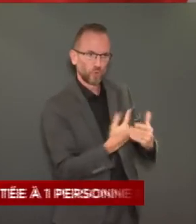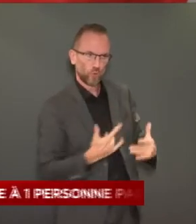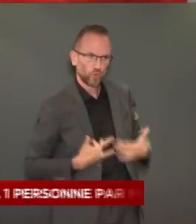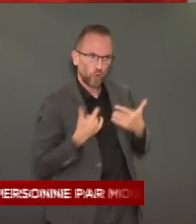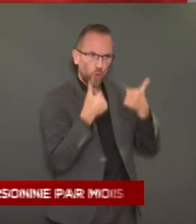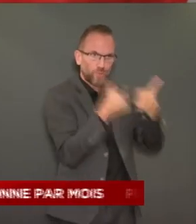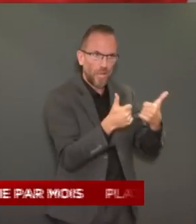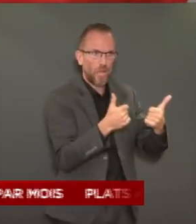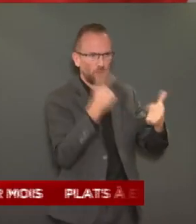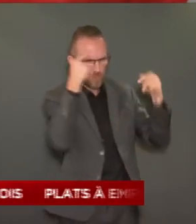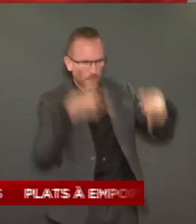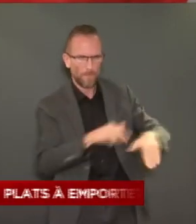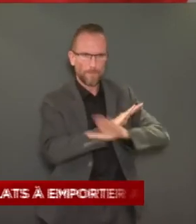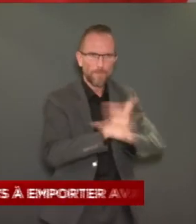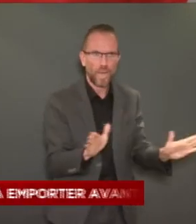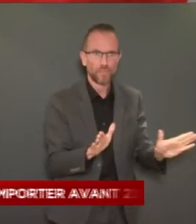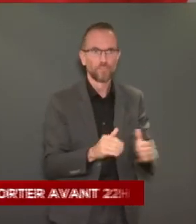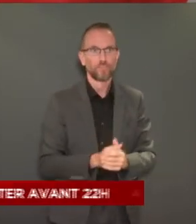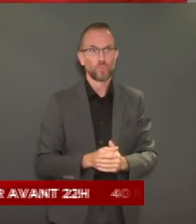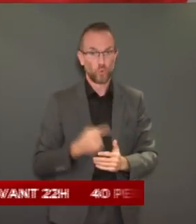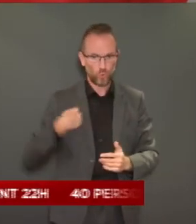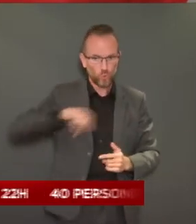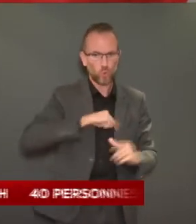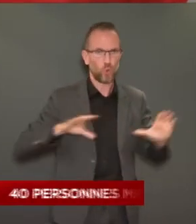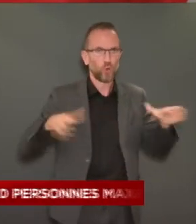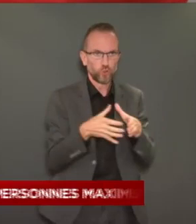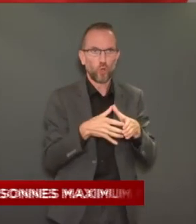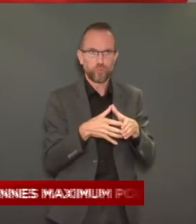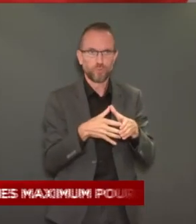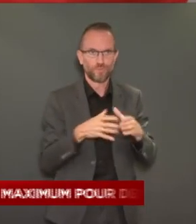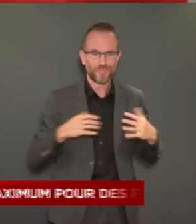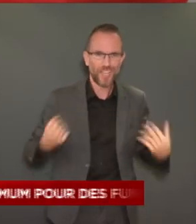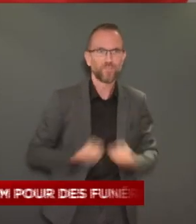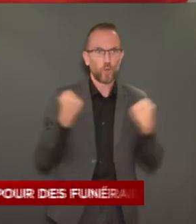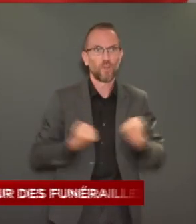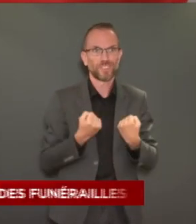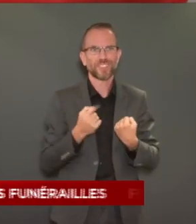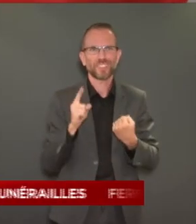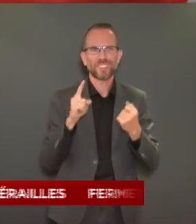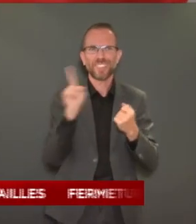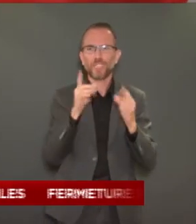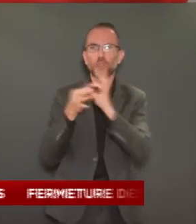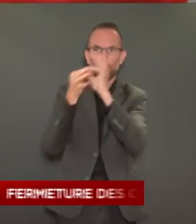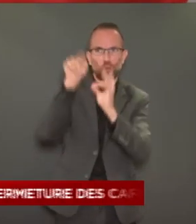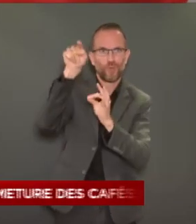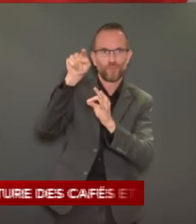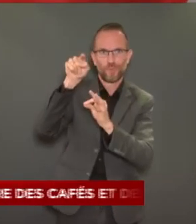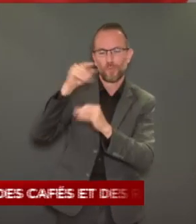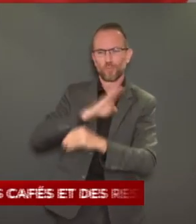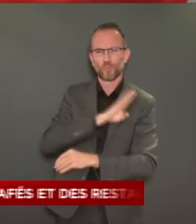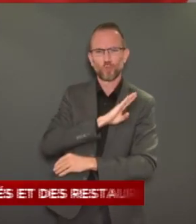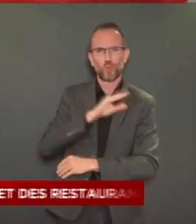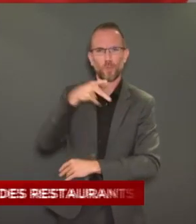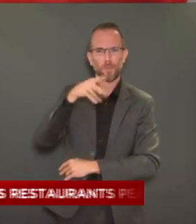de pouvoir, seront coordonnés par le commissaire Covid, Pedro Facón. Évidemment, les pouvoirs locaux,